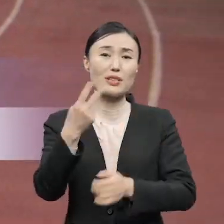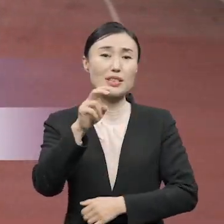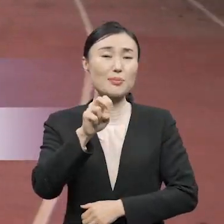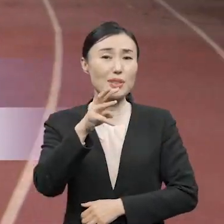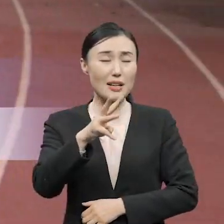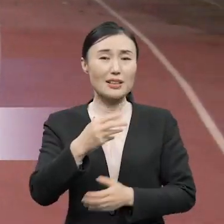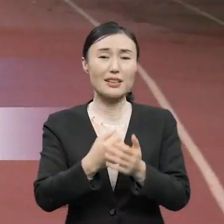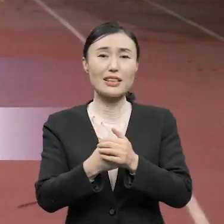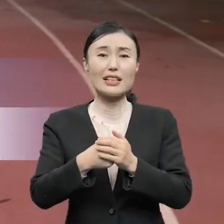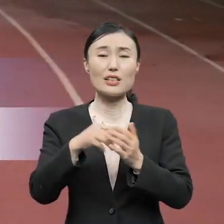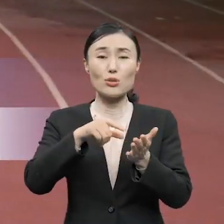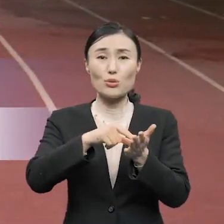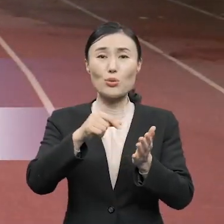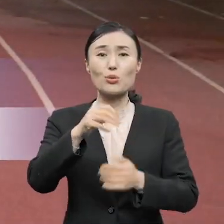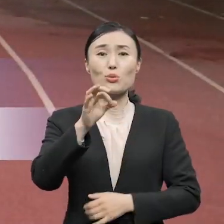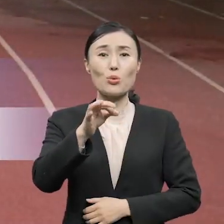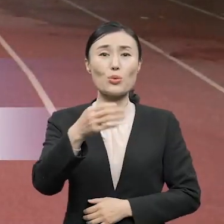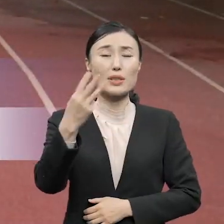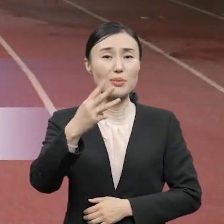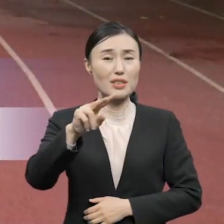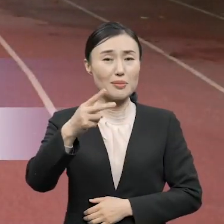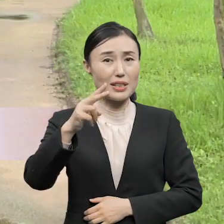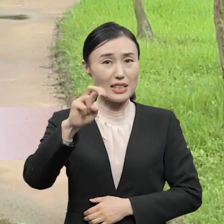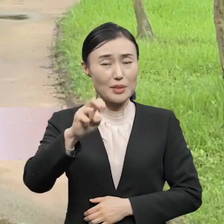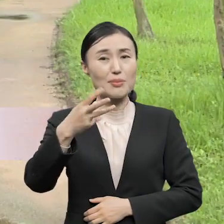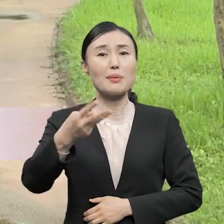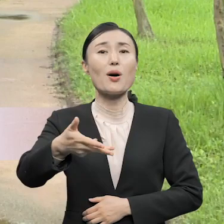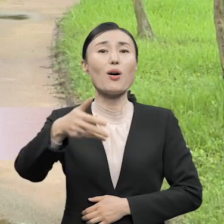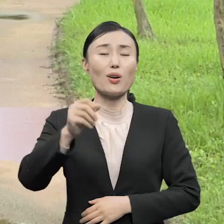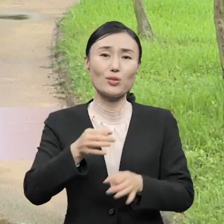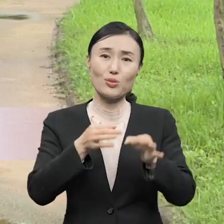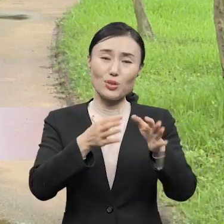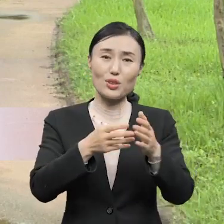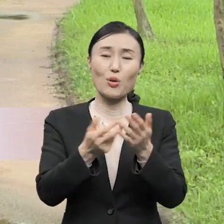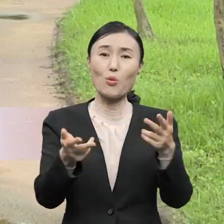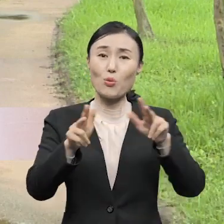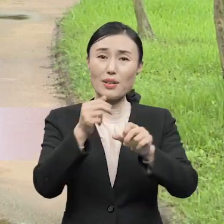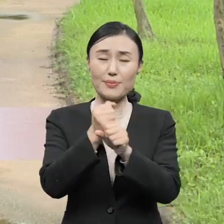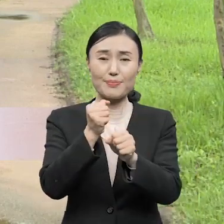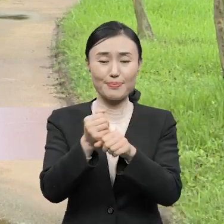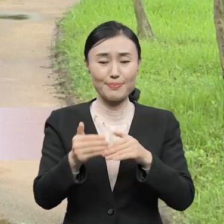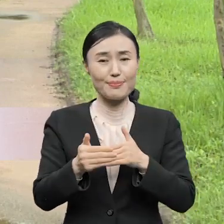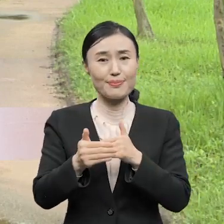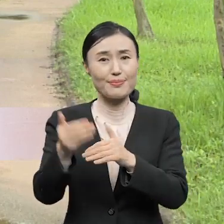총 3,523억 원을 들여 공원 조성에 박차를 가할 계획입니다.